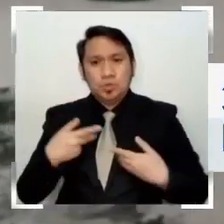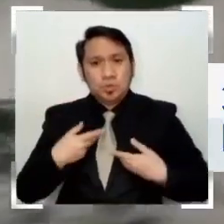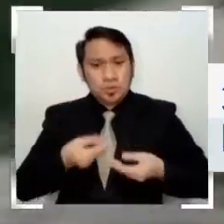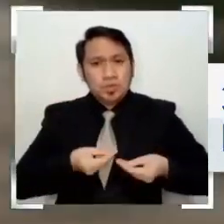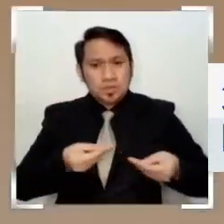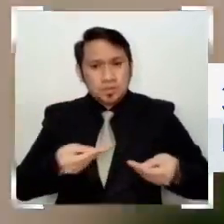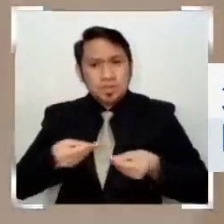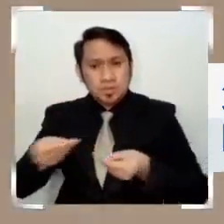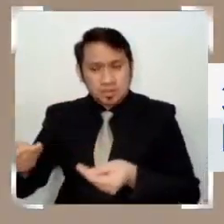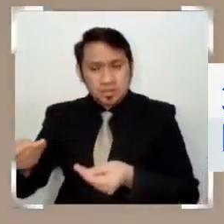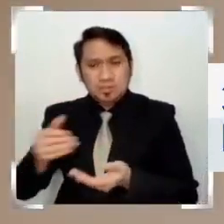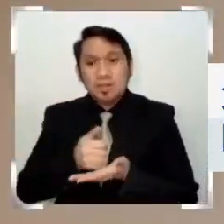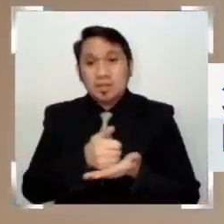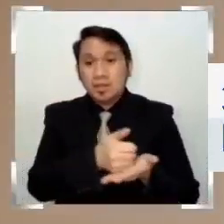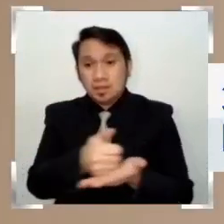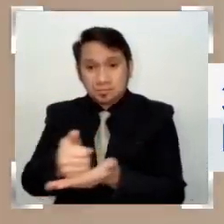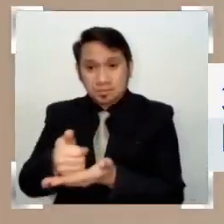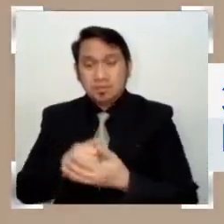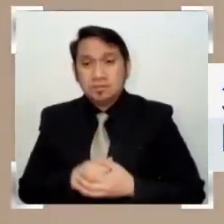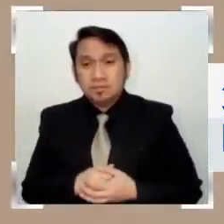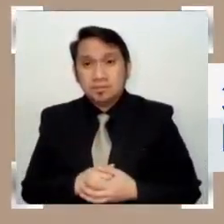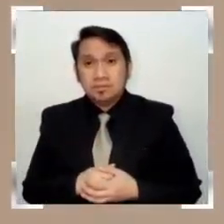apektado.